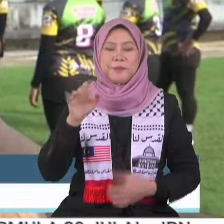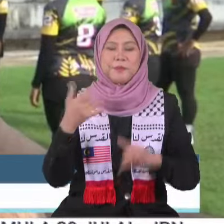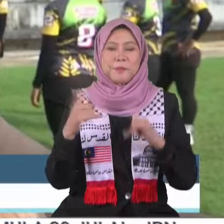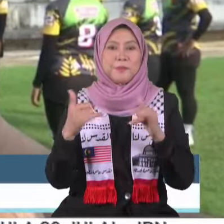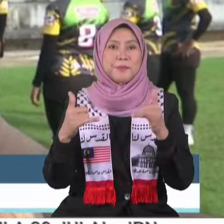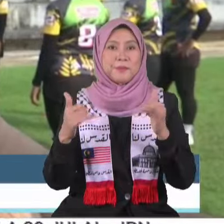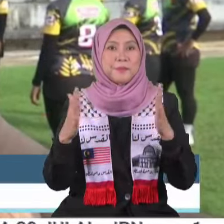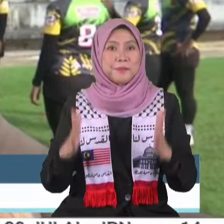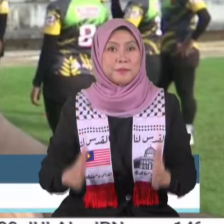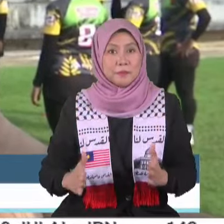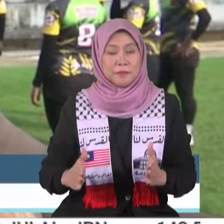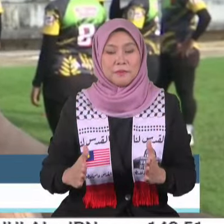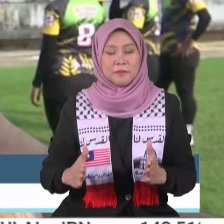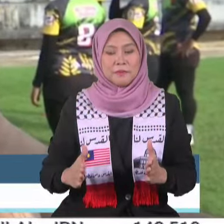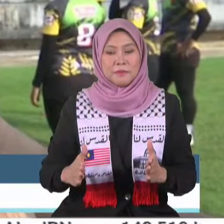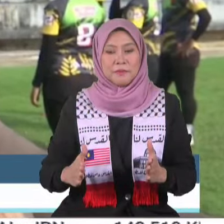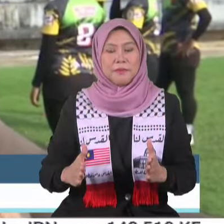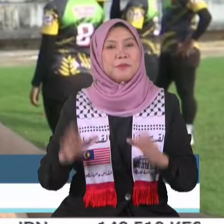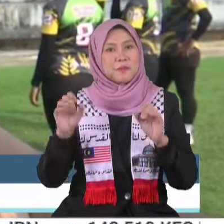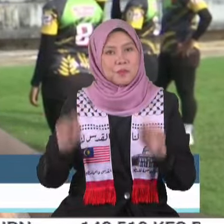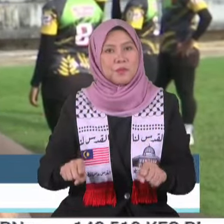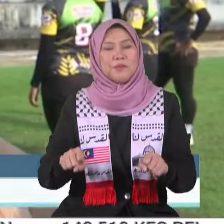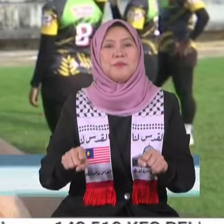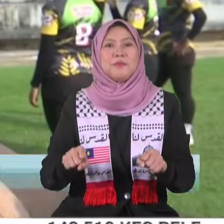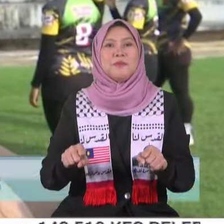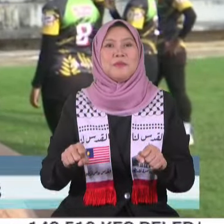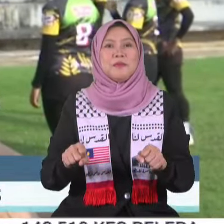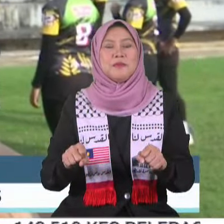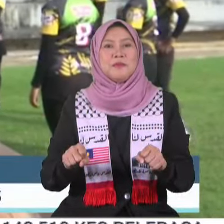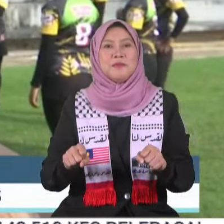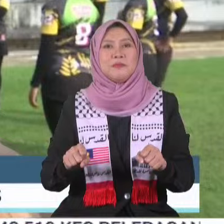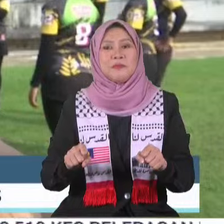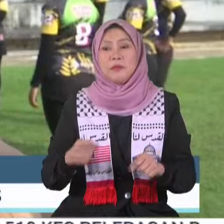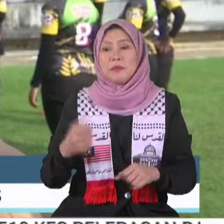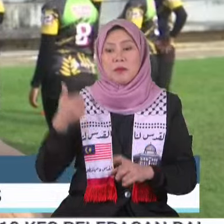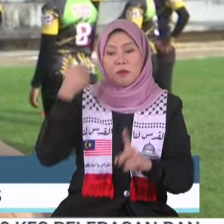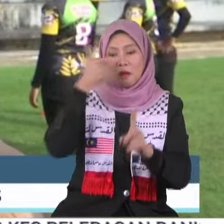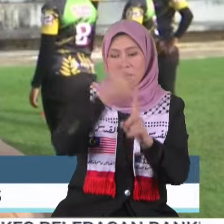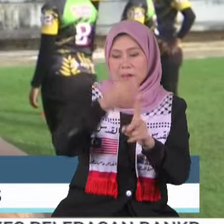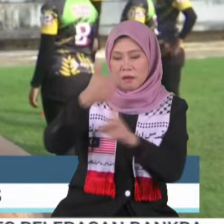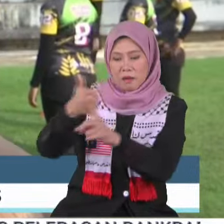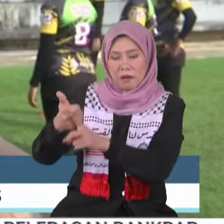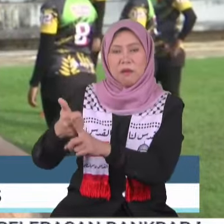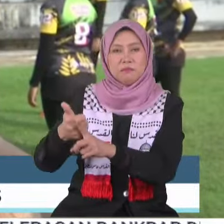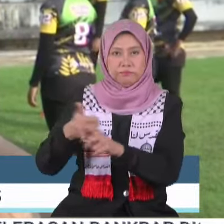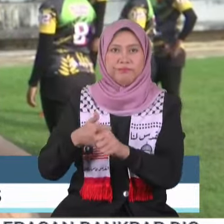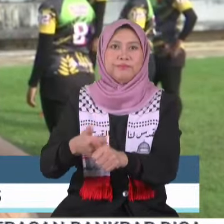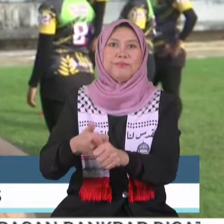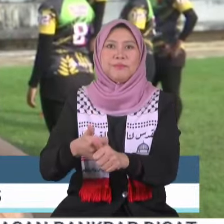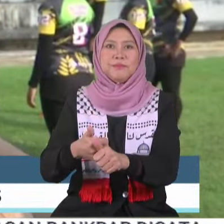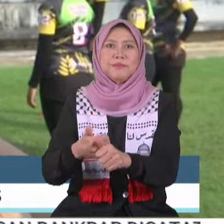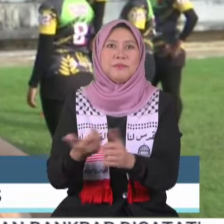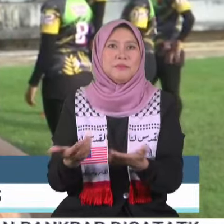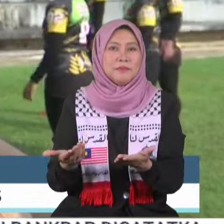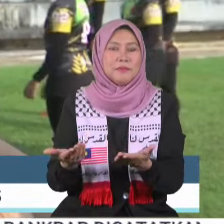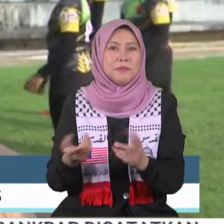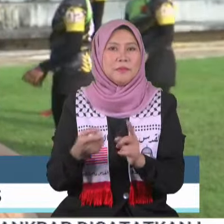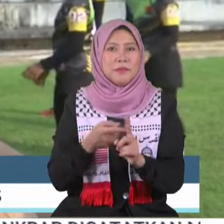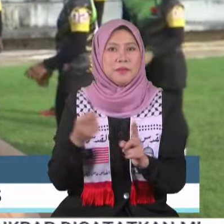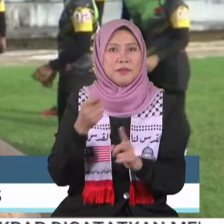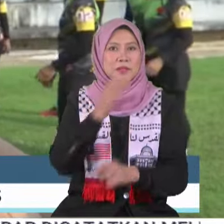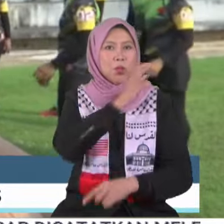pemain dapat mengikuti segala arahan dan perancangan daripada pihak